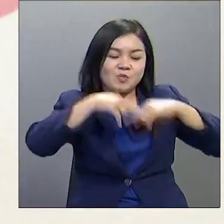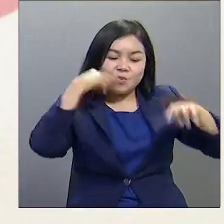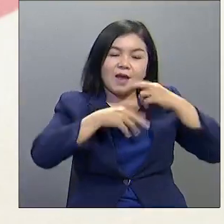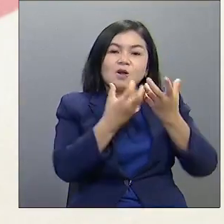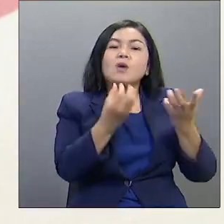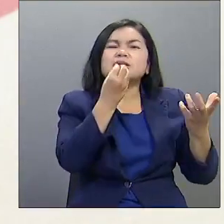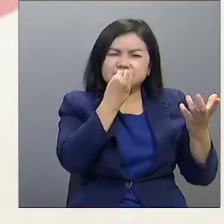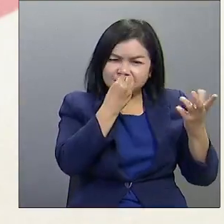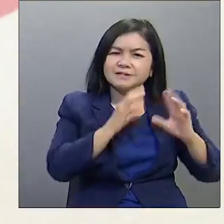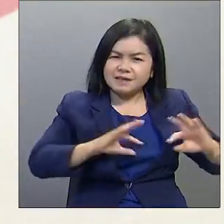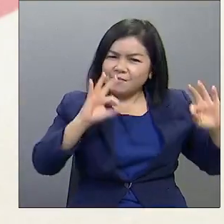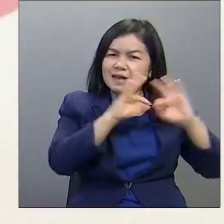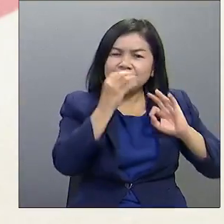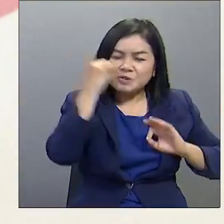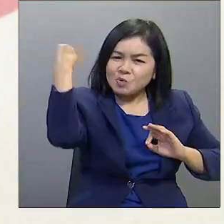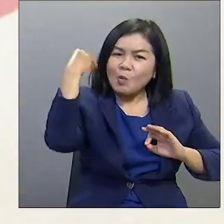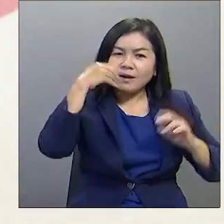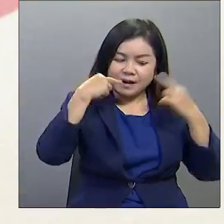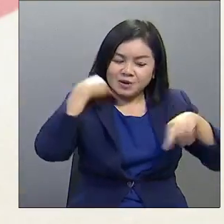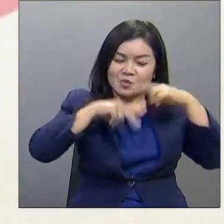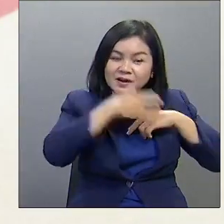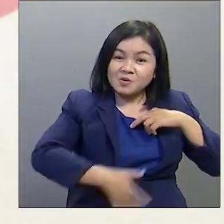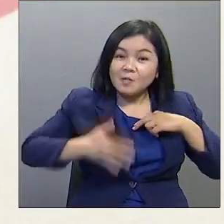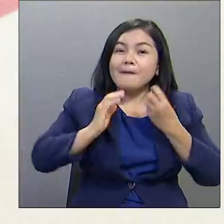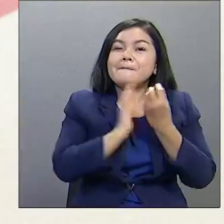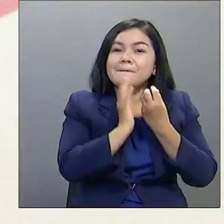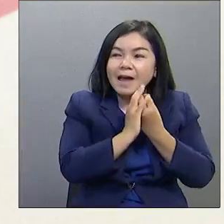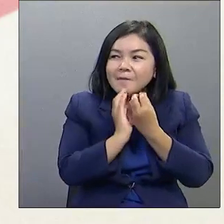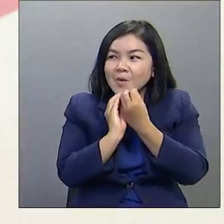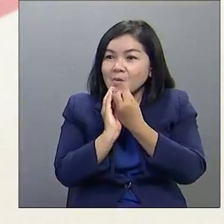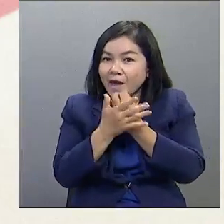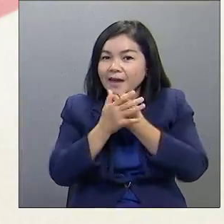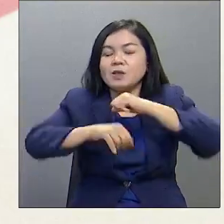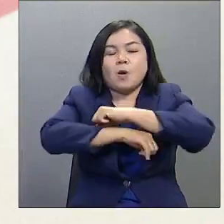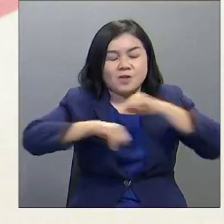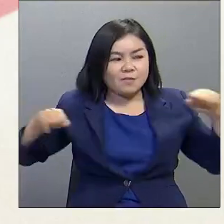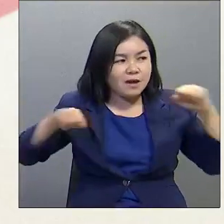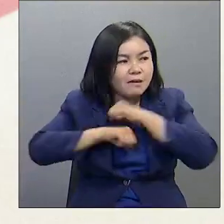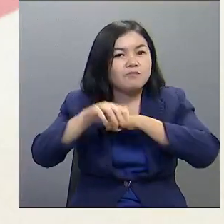กินที่เราสามารถกินได้ทุกวันนะครับหลักๆ ก็ต้องมีพืชผักผลไม้ออกกำลังกายให้